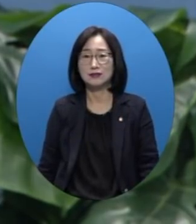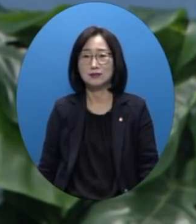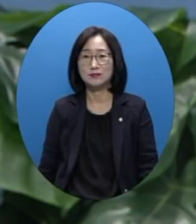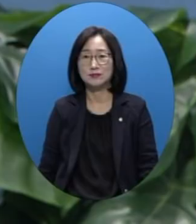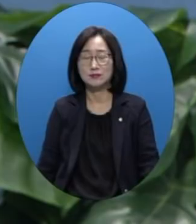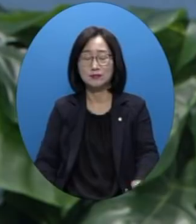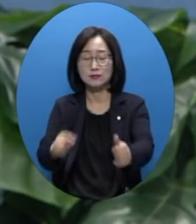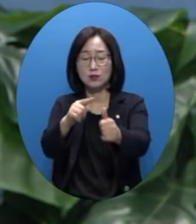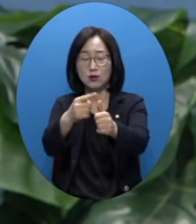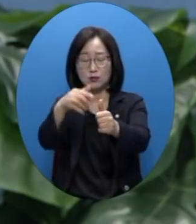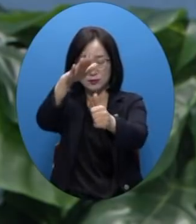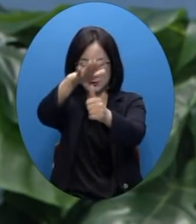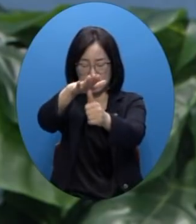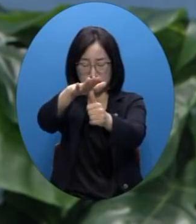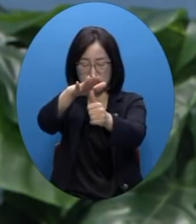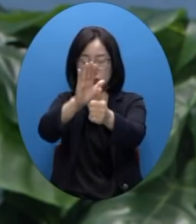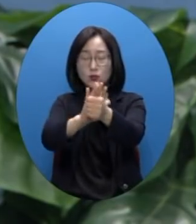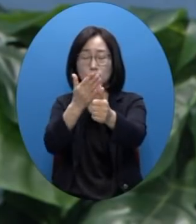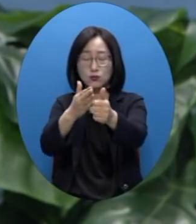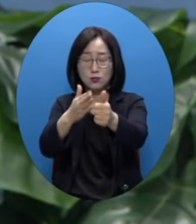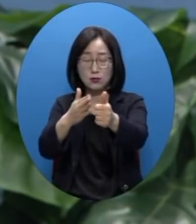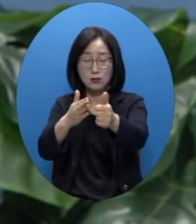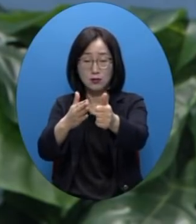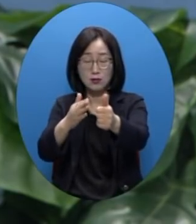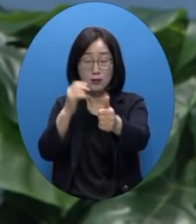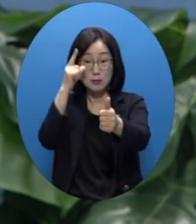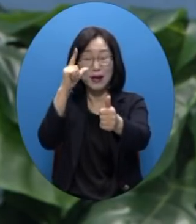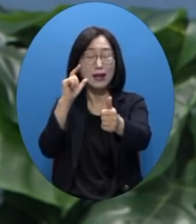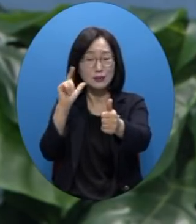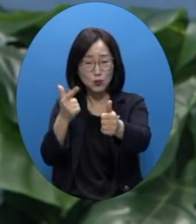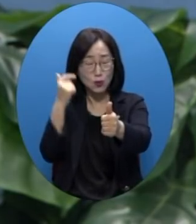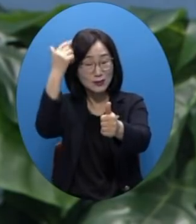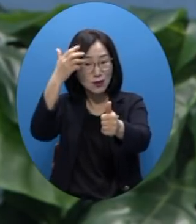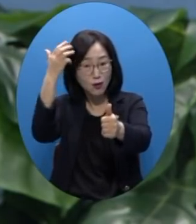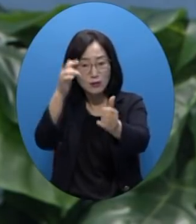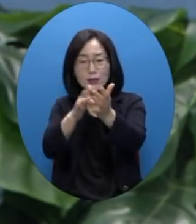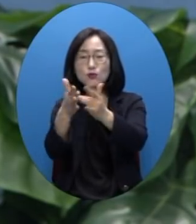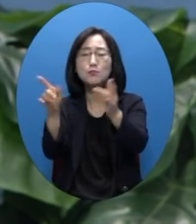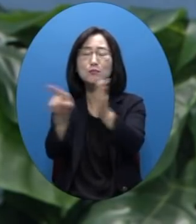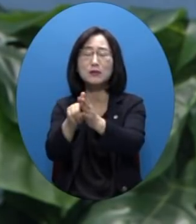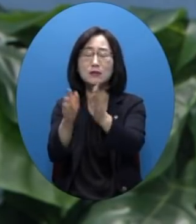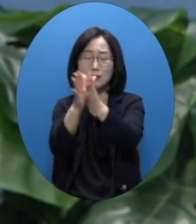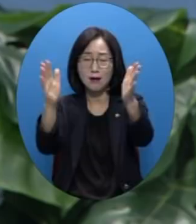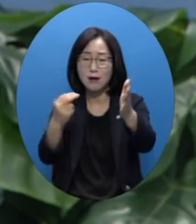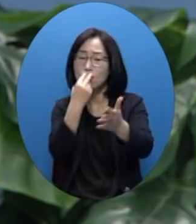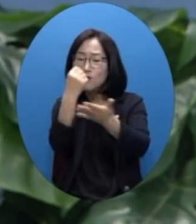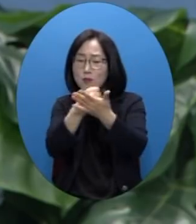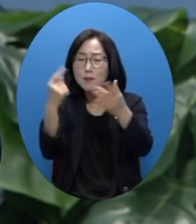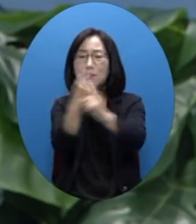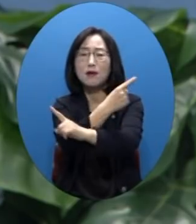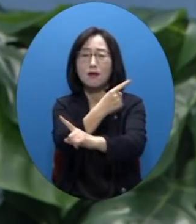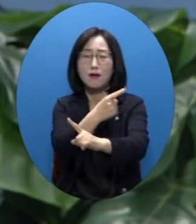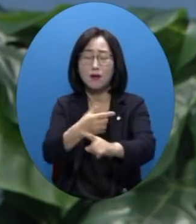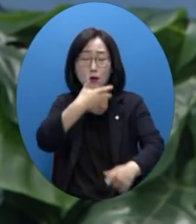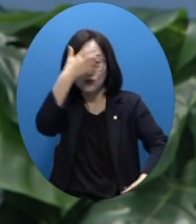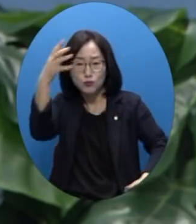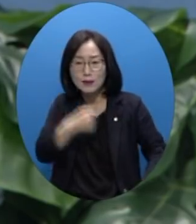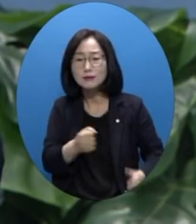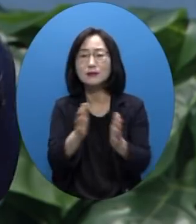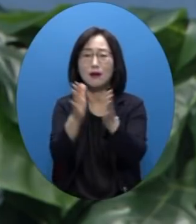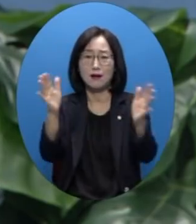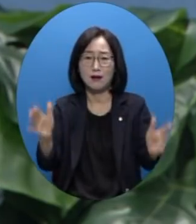그러면서 그를 위해서 기도해줬는데 육신의 눈이 뜬 게 아니라 영의 눈이 떠졌습니다. 그의 운명이 바뀌어졌습니다. 꿈을